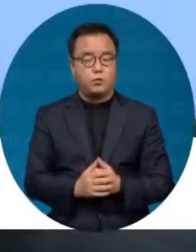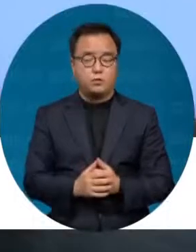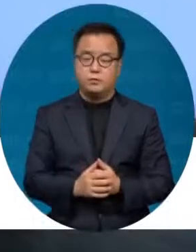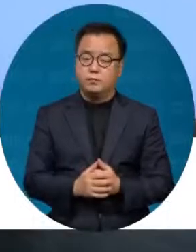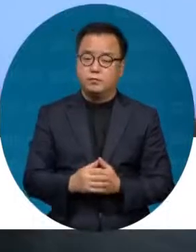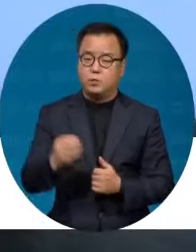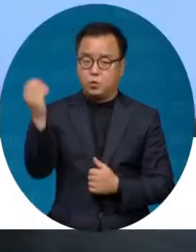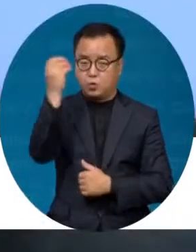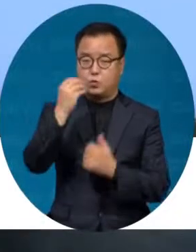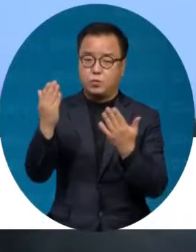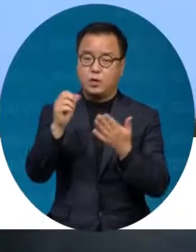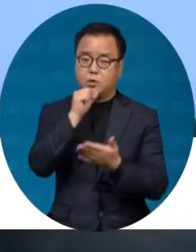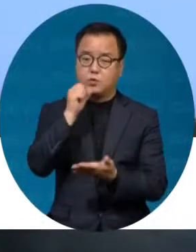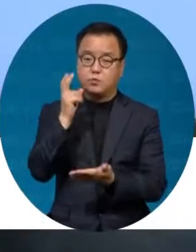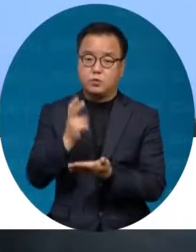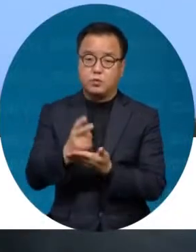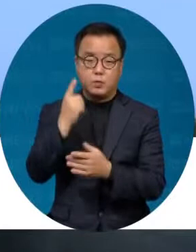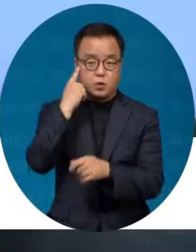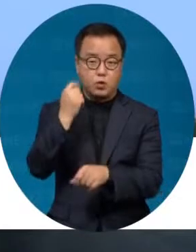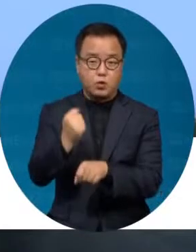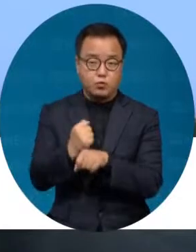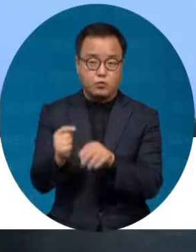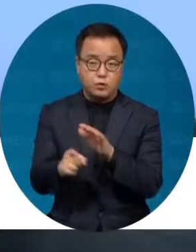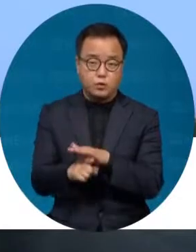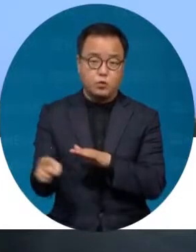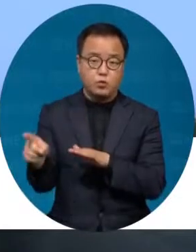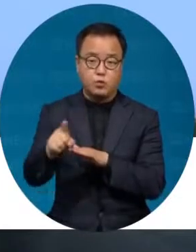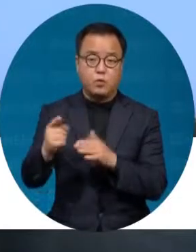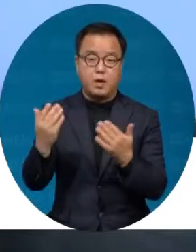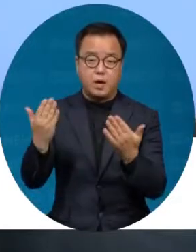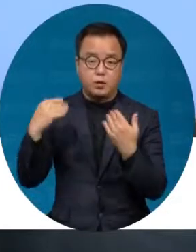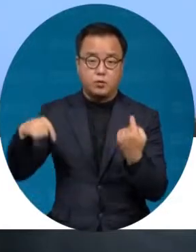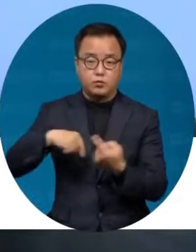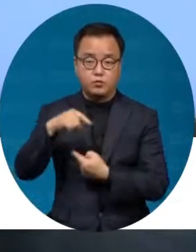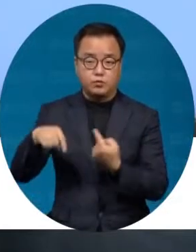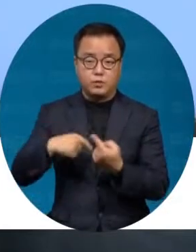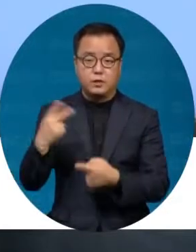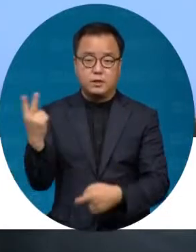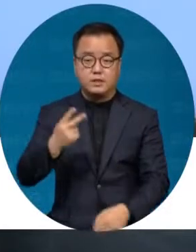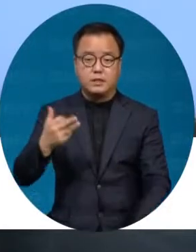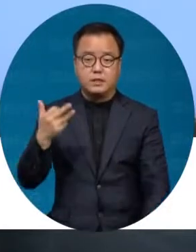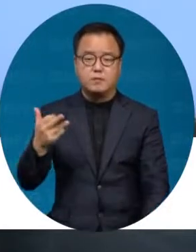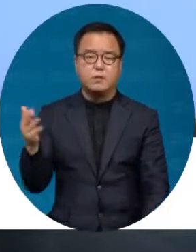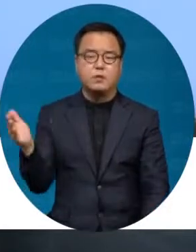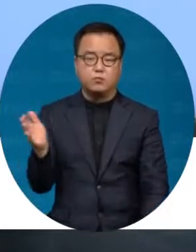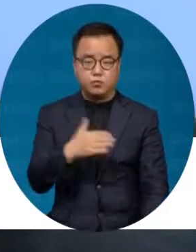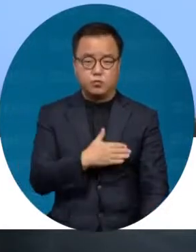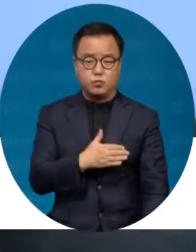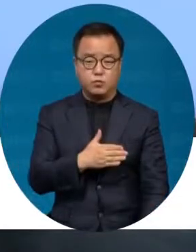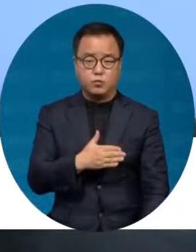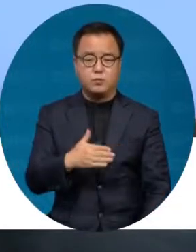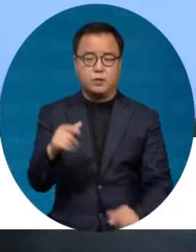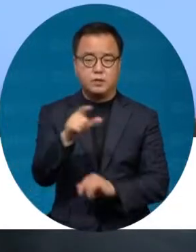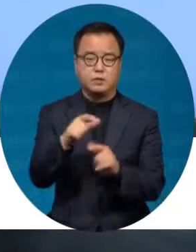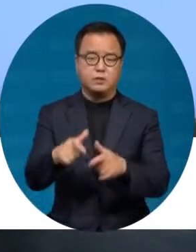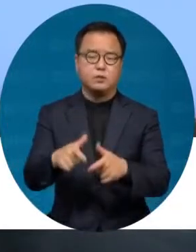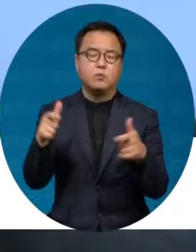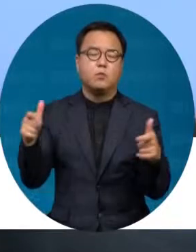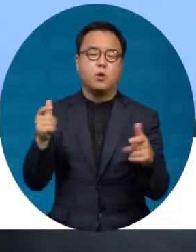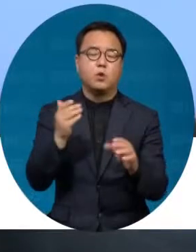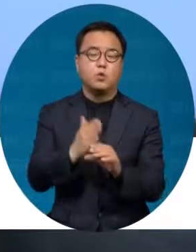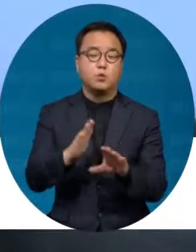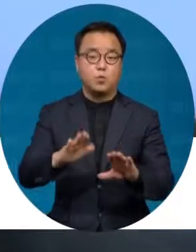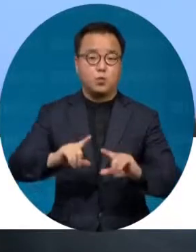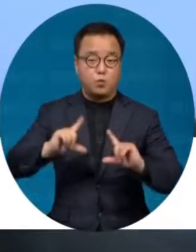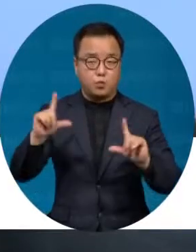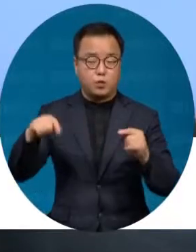고교 학점 제 연구 선두 학교운영 이 2018년부터 시작이 됐습니다 그래서 점차 늘어나서 올해는 운영하는